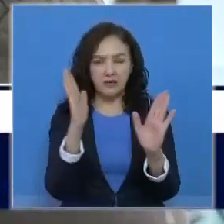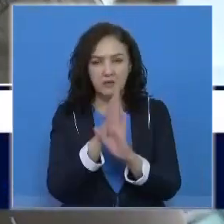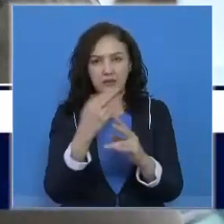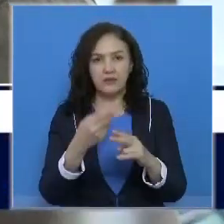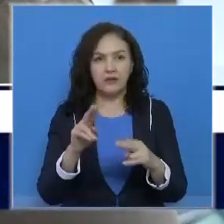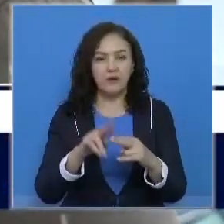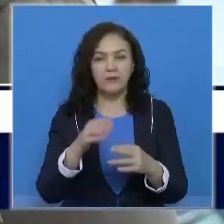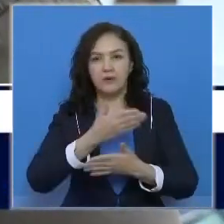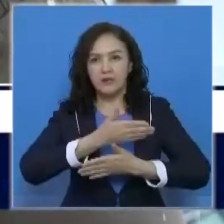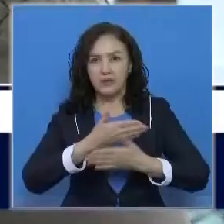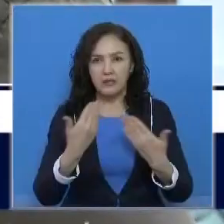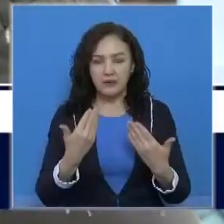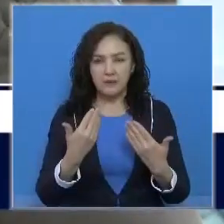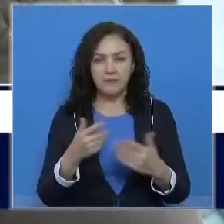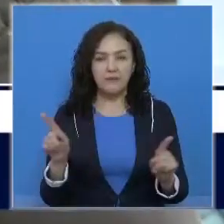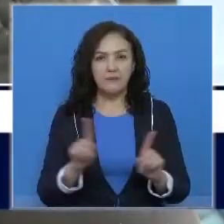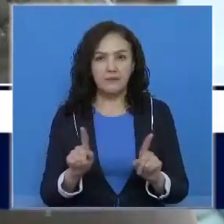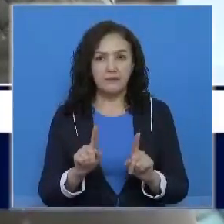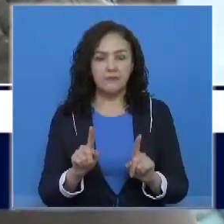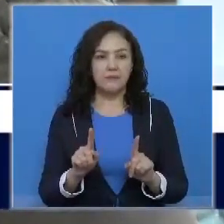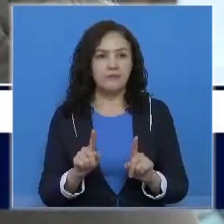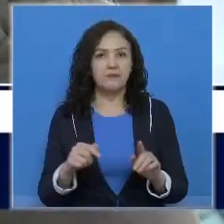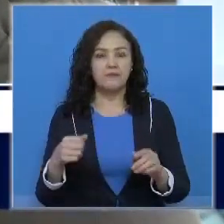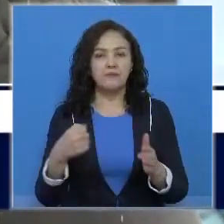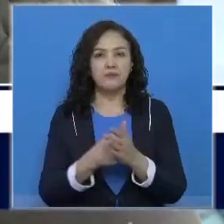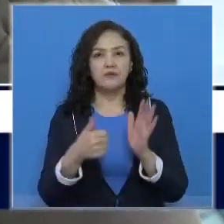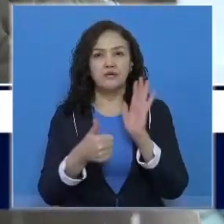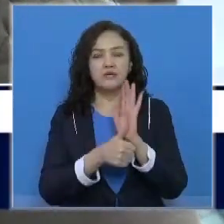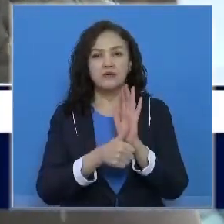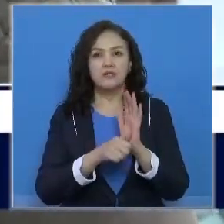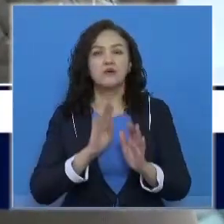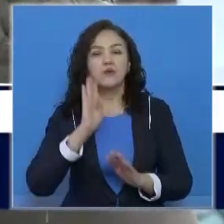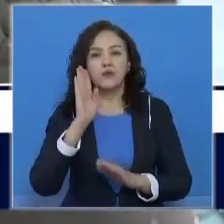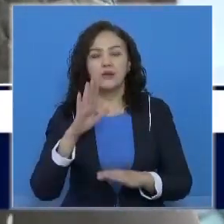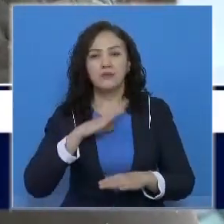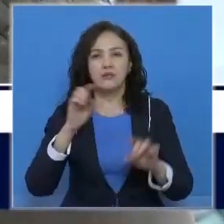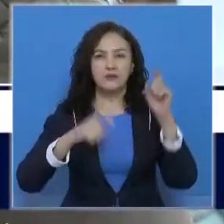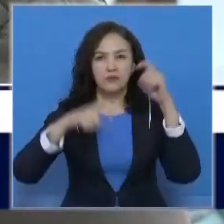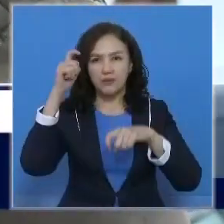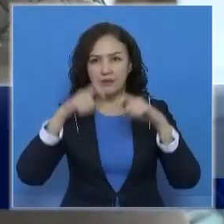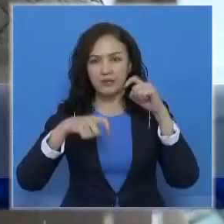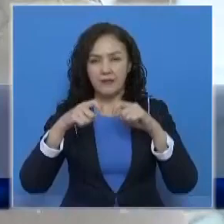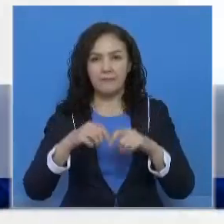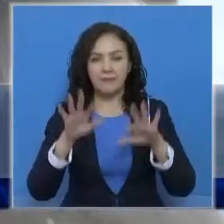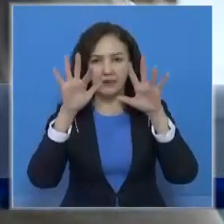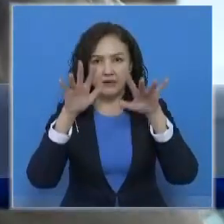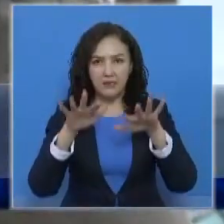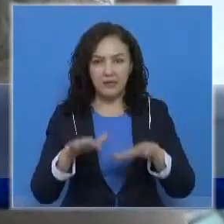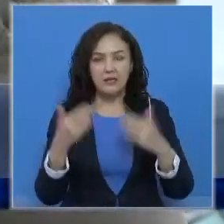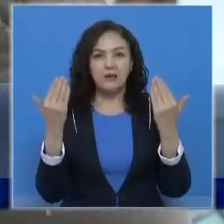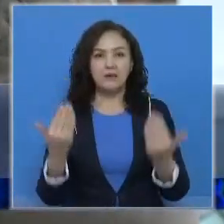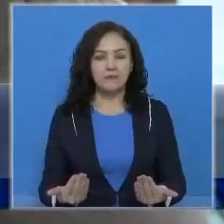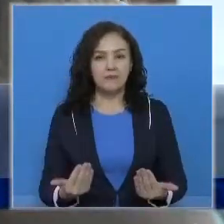такого сведения не было, чтобы до 6 утра было, чтобы дождь и с обильным снегопадом. На